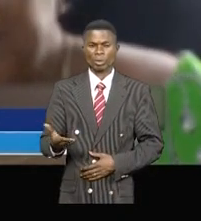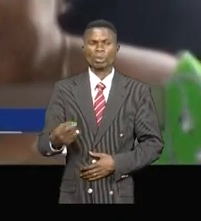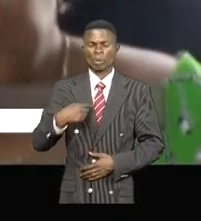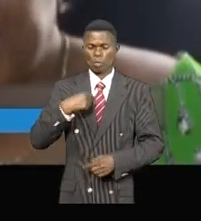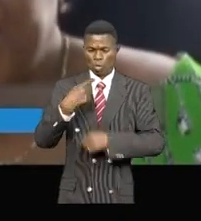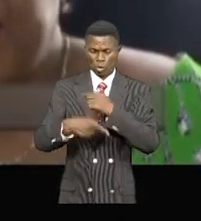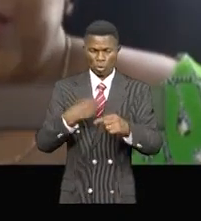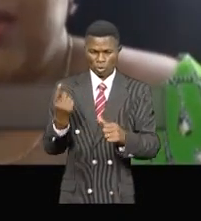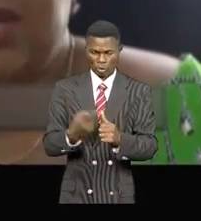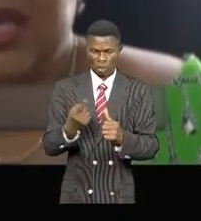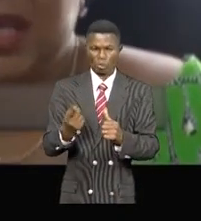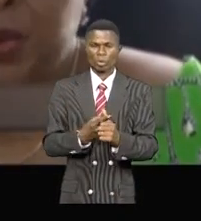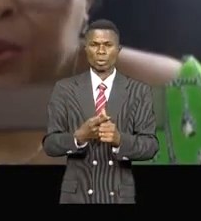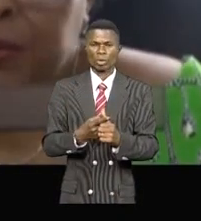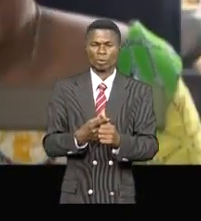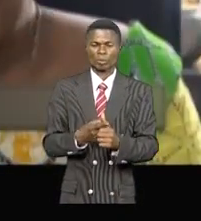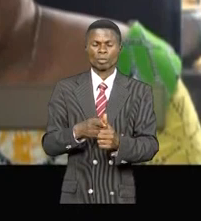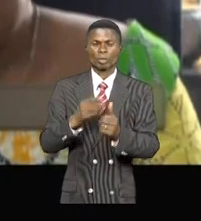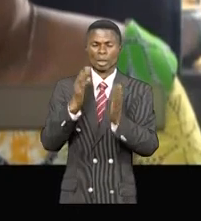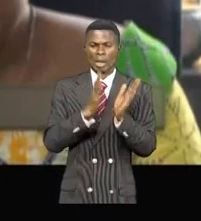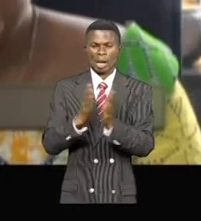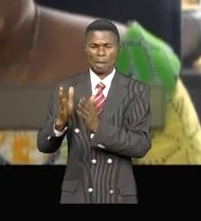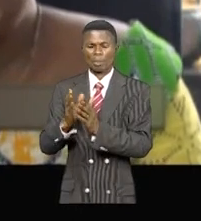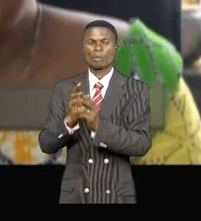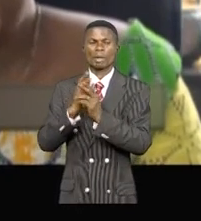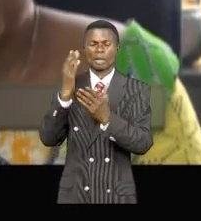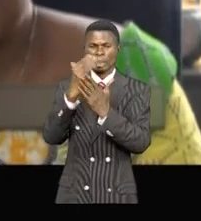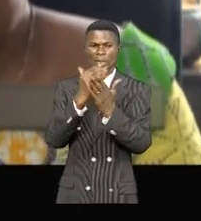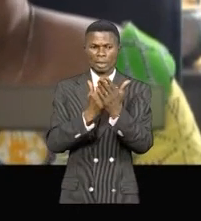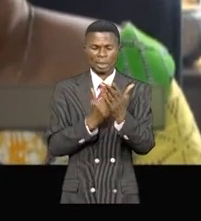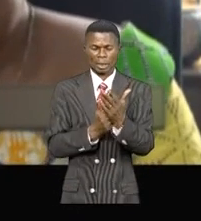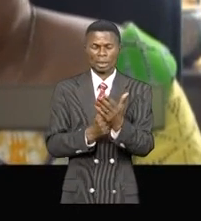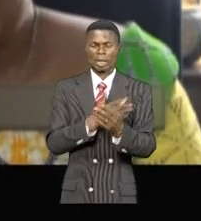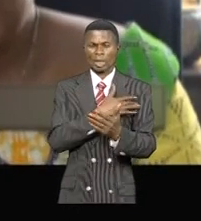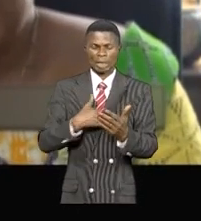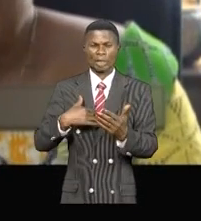commencé par faire l'état des lieux. Après l'état des lieux, cette identification,